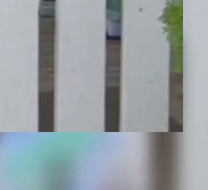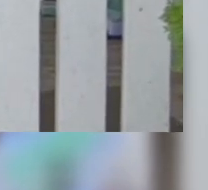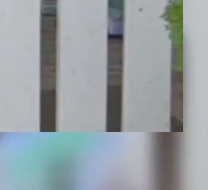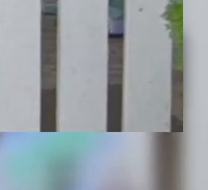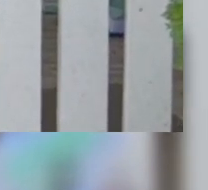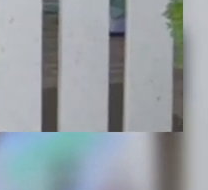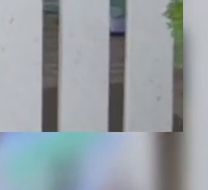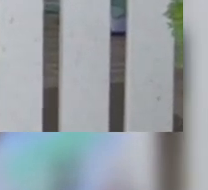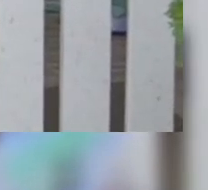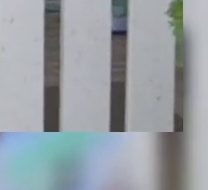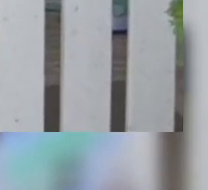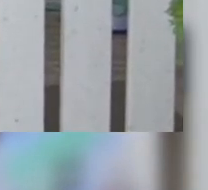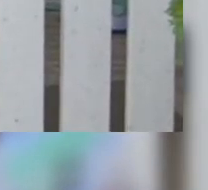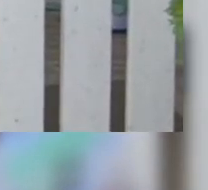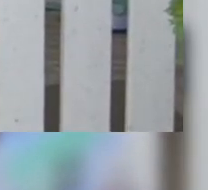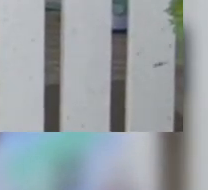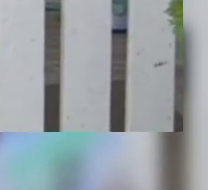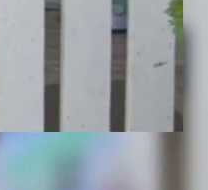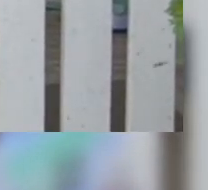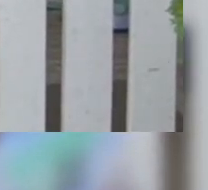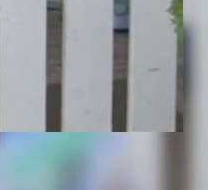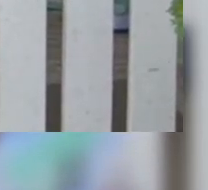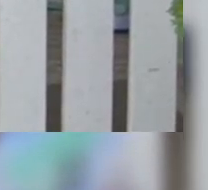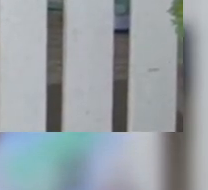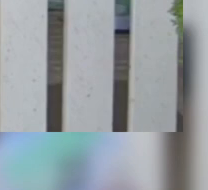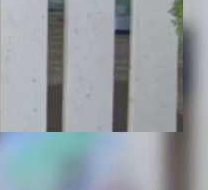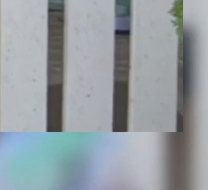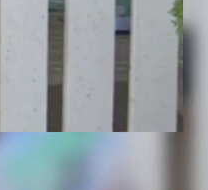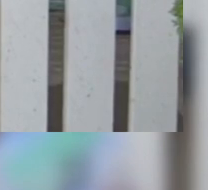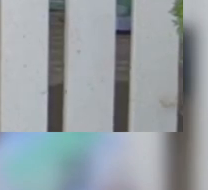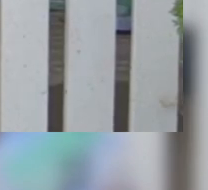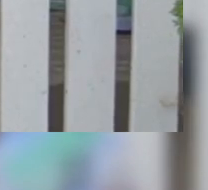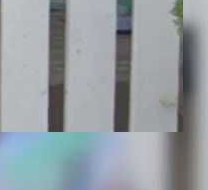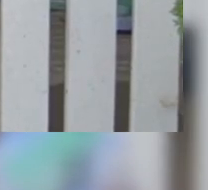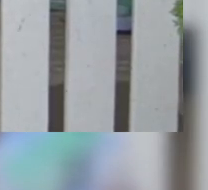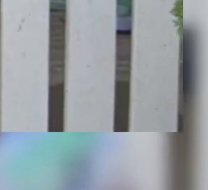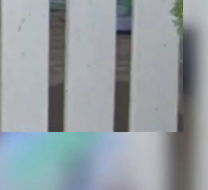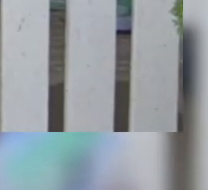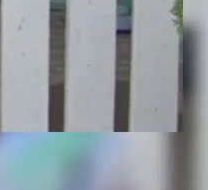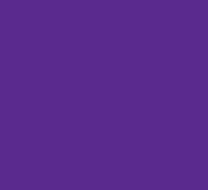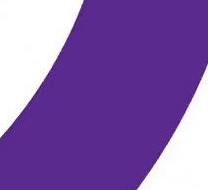gurun terbesar ketiga setelah Antartika dan arti